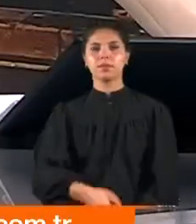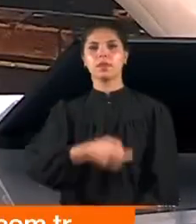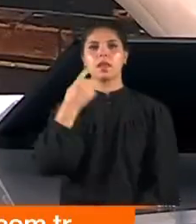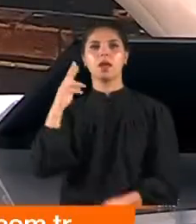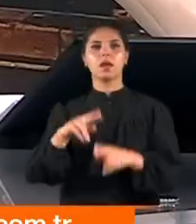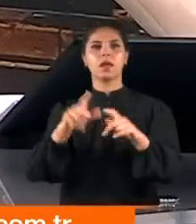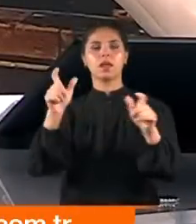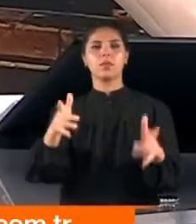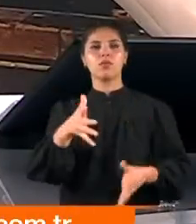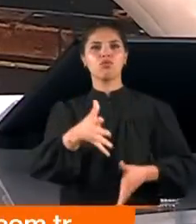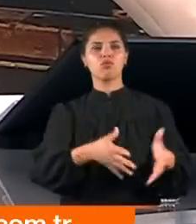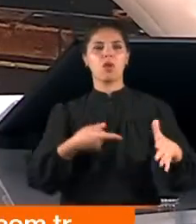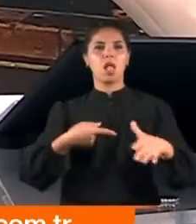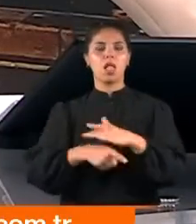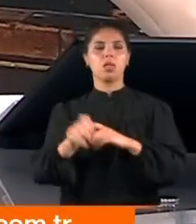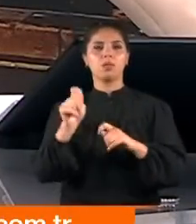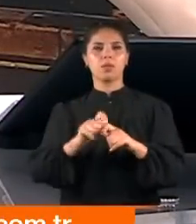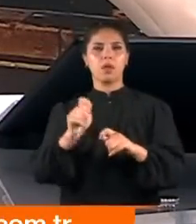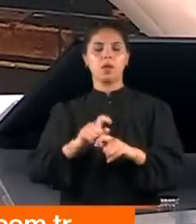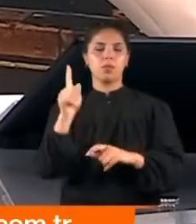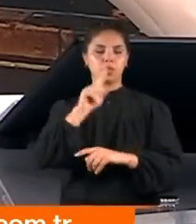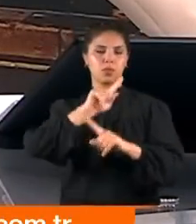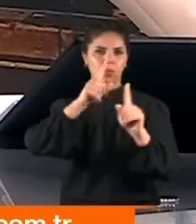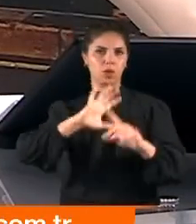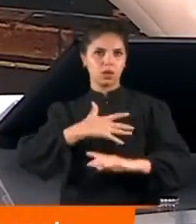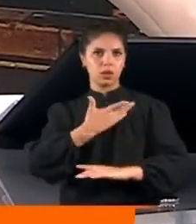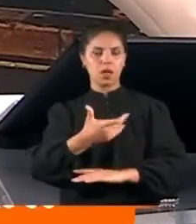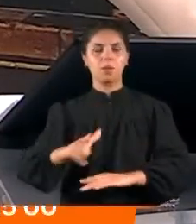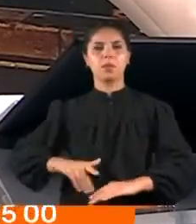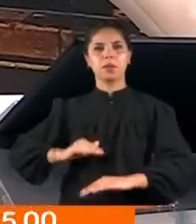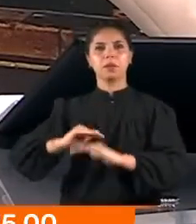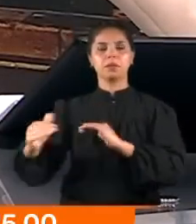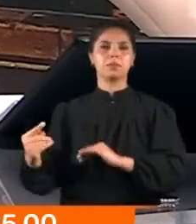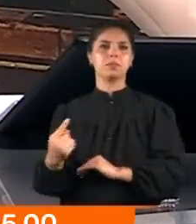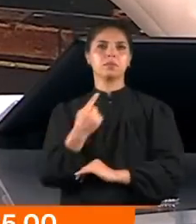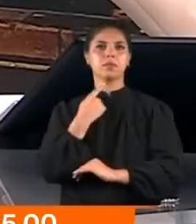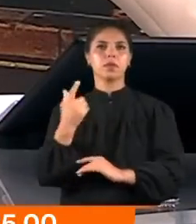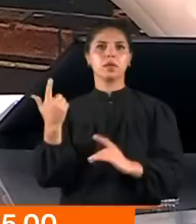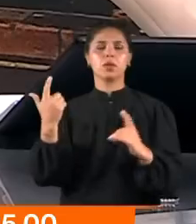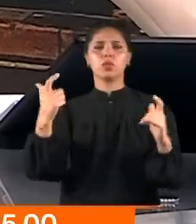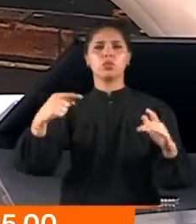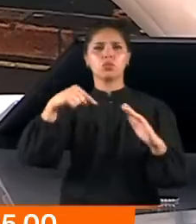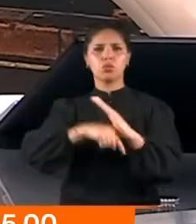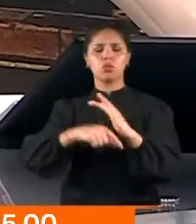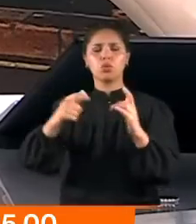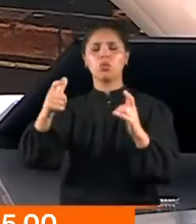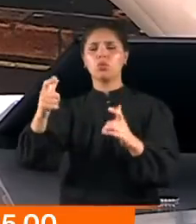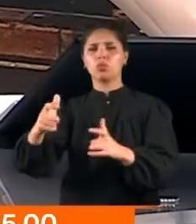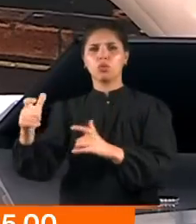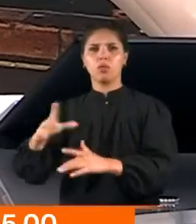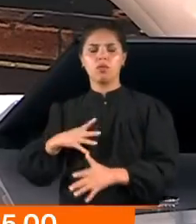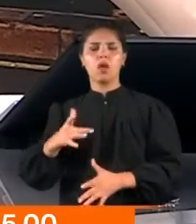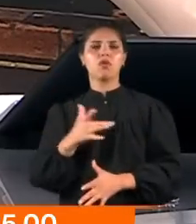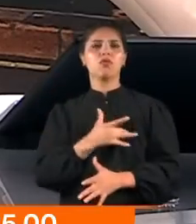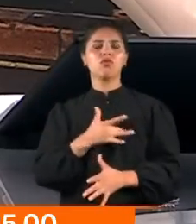Tarihi Kemeraltı Çarşısı'ndaki altyapı çalışmaları hem esnafı hem de İzmirlileri canından bezdirdi. Çukurlar açılan sokaklarda can güvenliği yok.